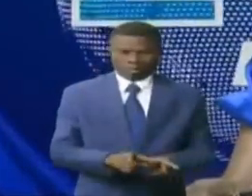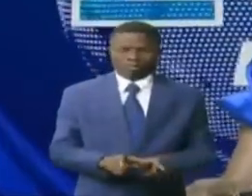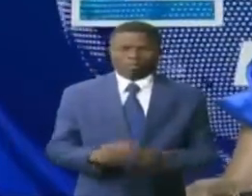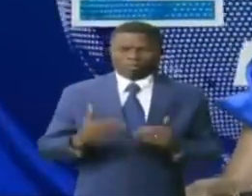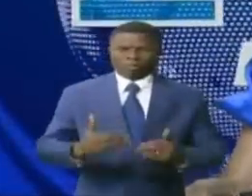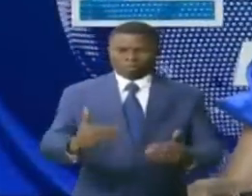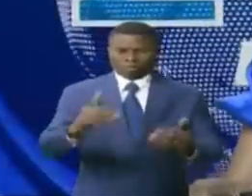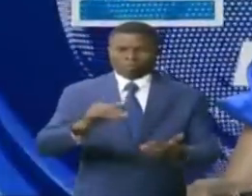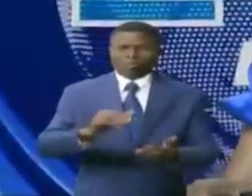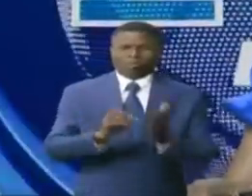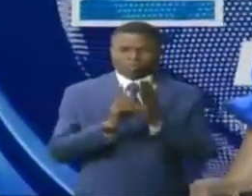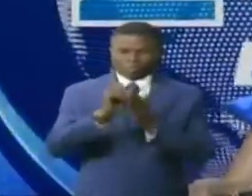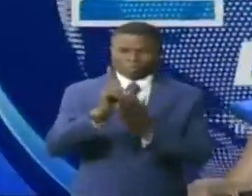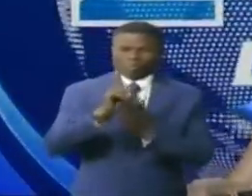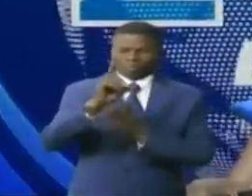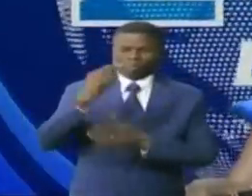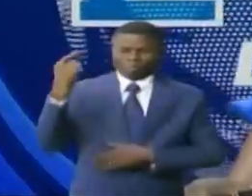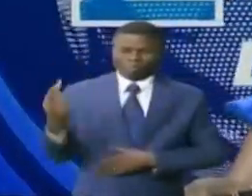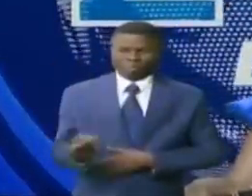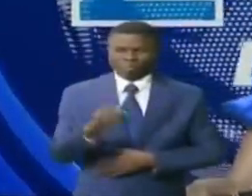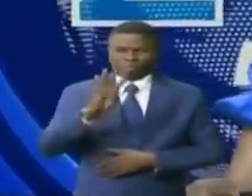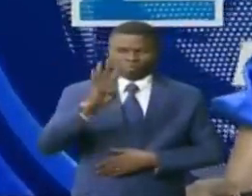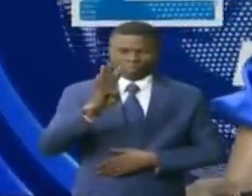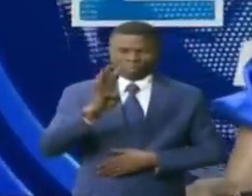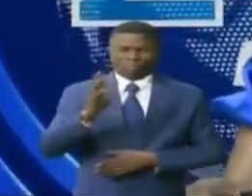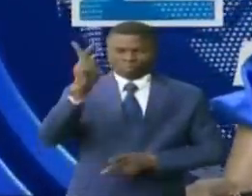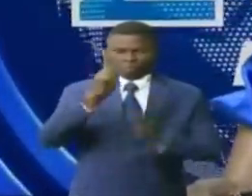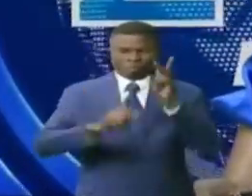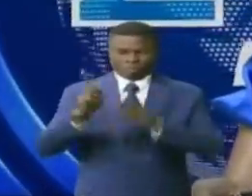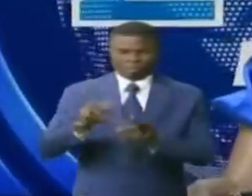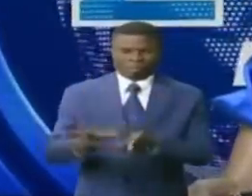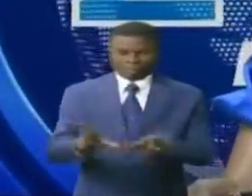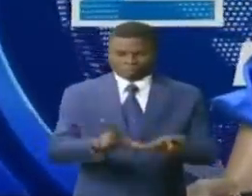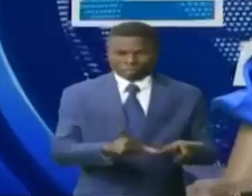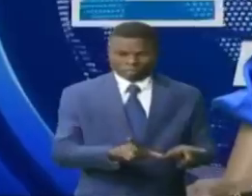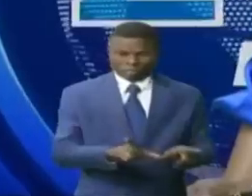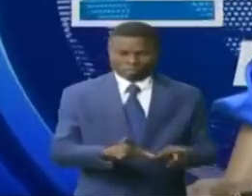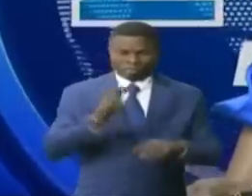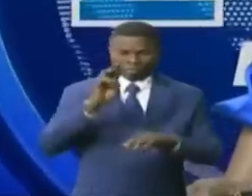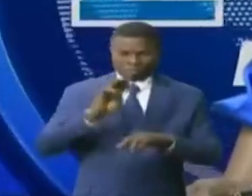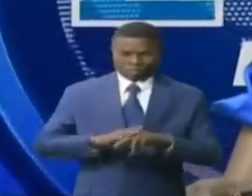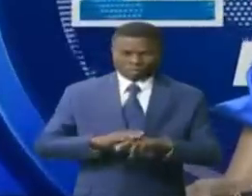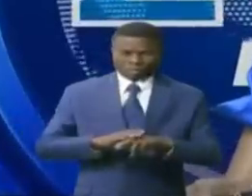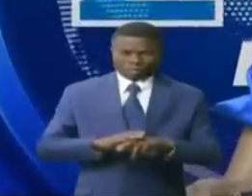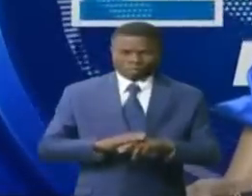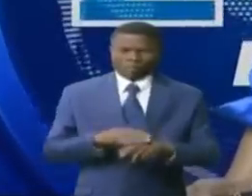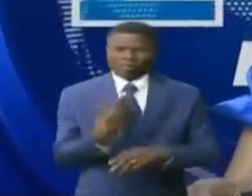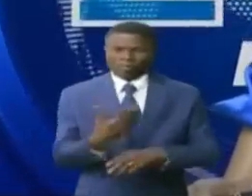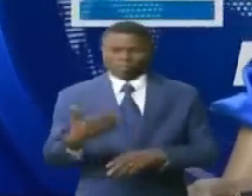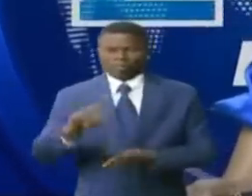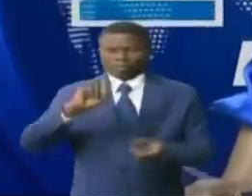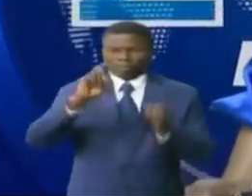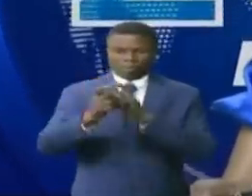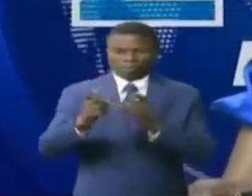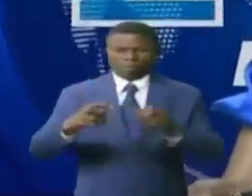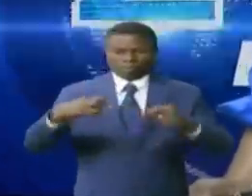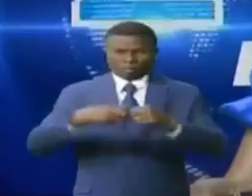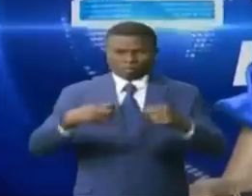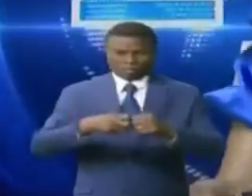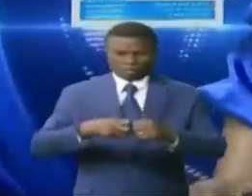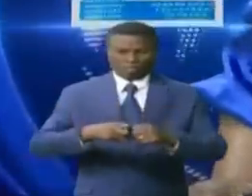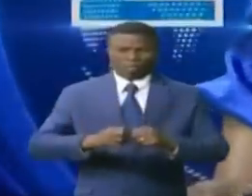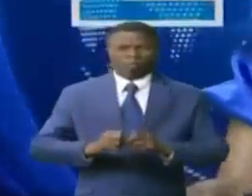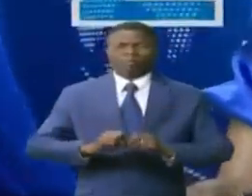se métamorphoser. Ce jeudi, la population de cette province a goûté aux fruits de la civilisation, le courant électrique à